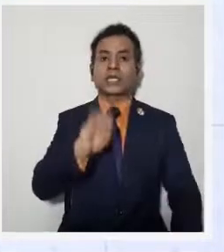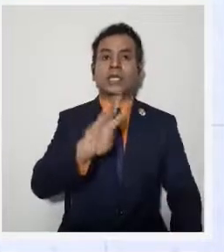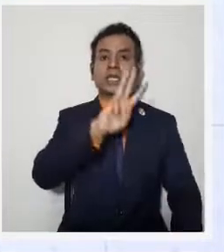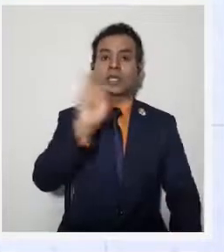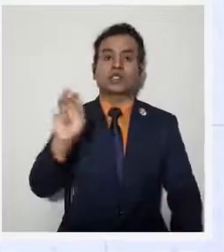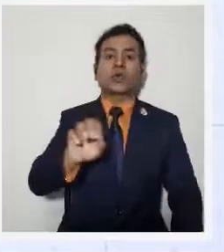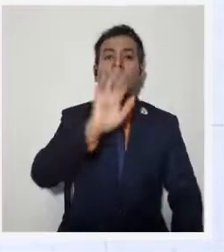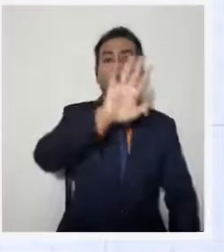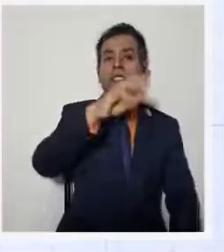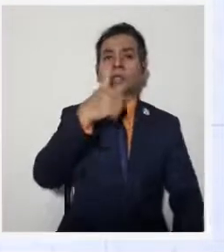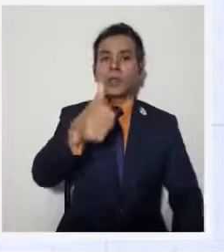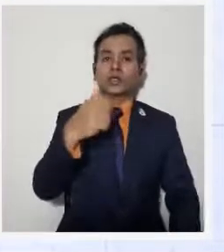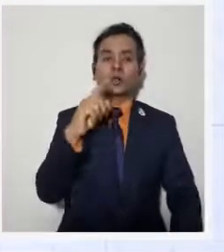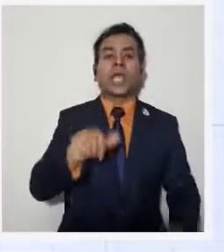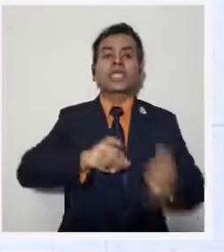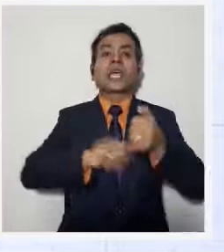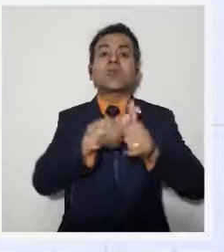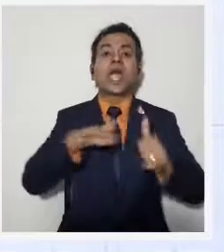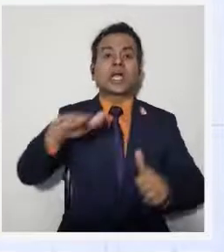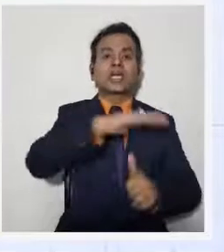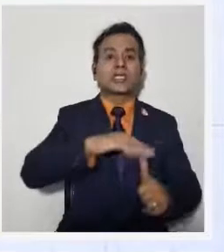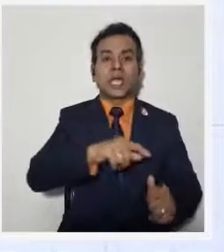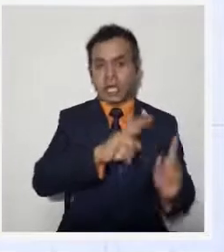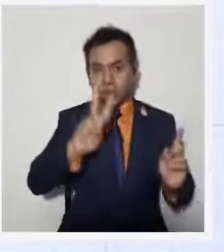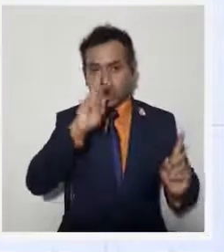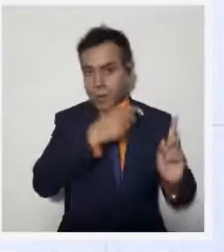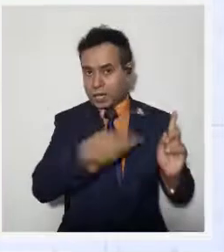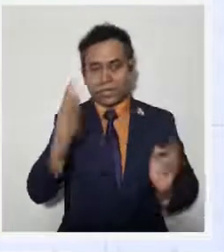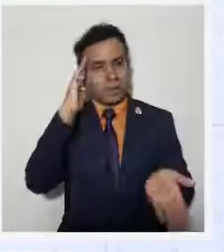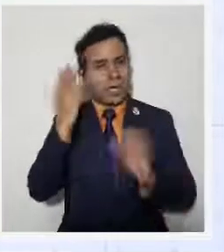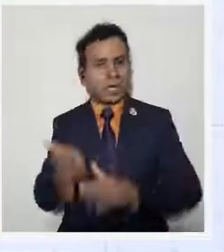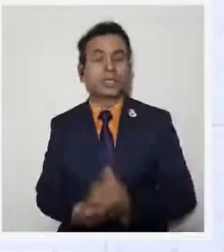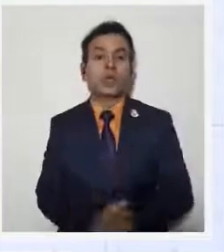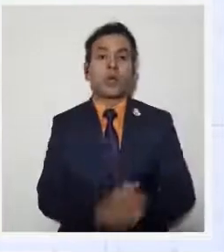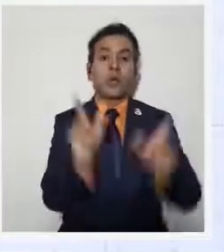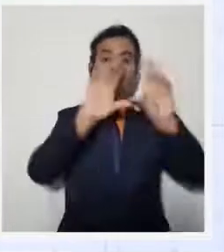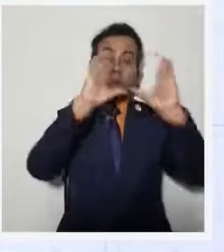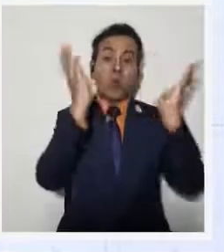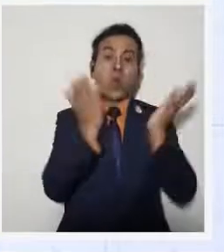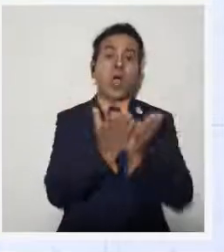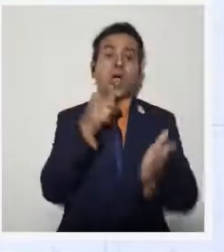করেছেন 152 জন 24 ঘন্টা এবং এ পর্যন্ত 3,356 জন।